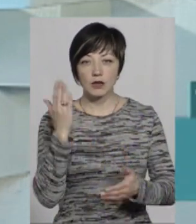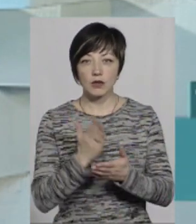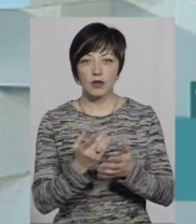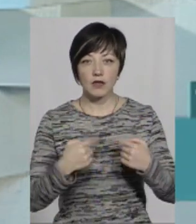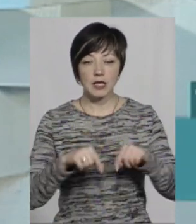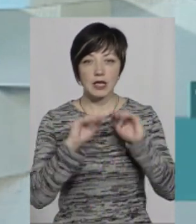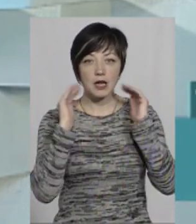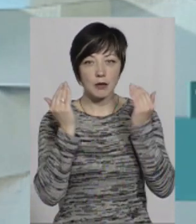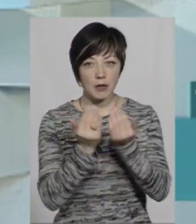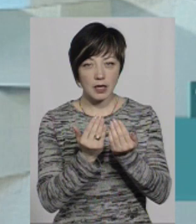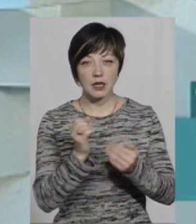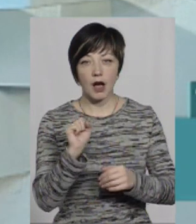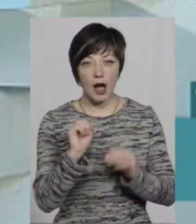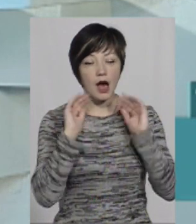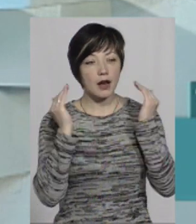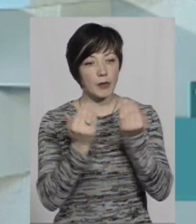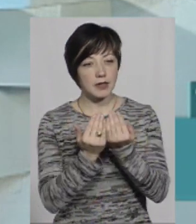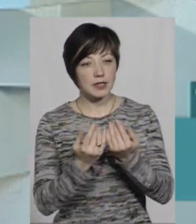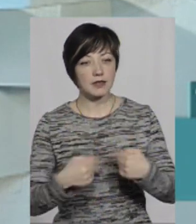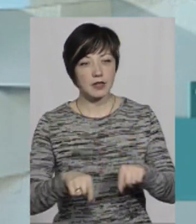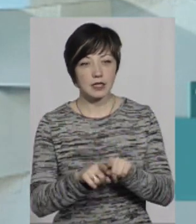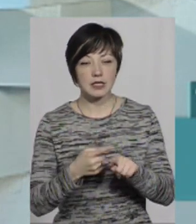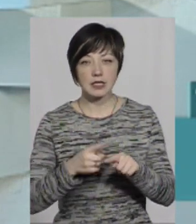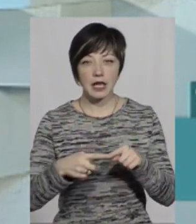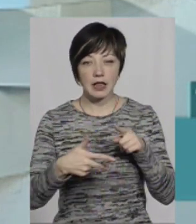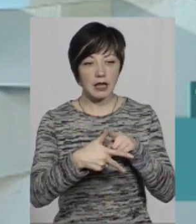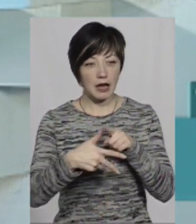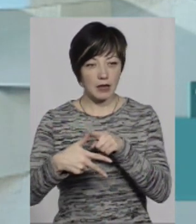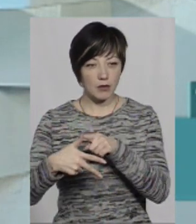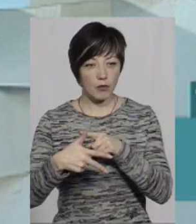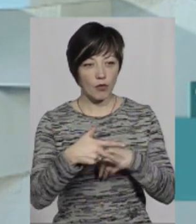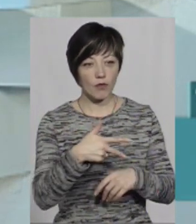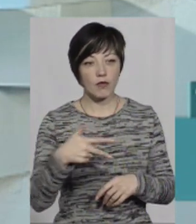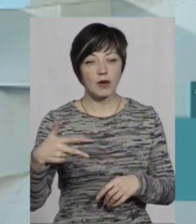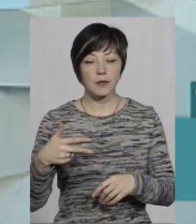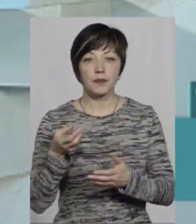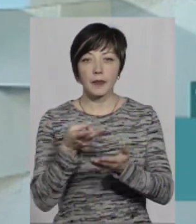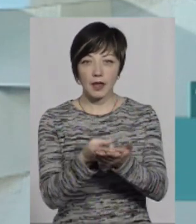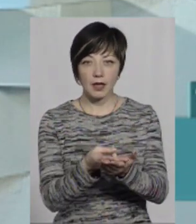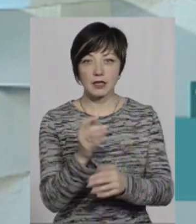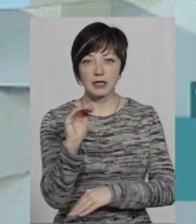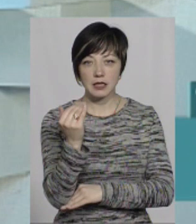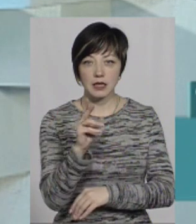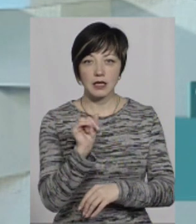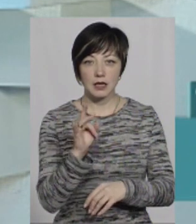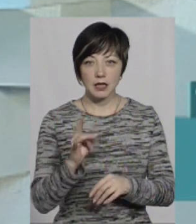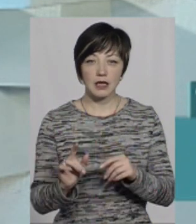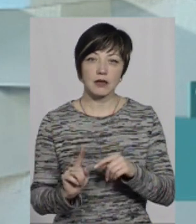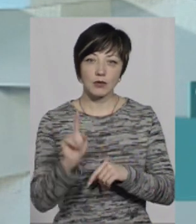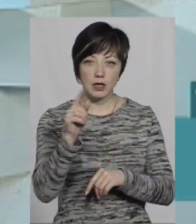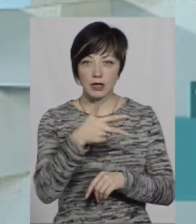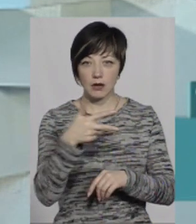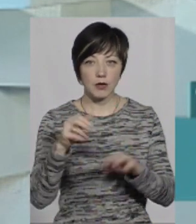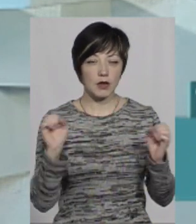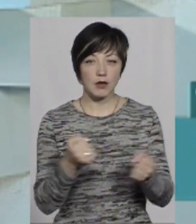відділенні реанімаційному, а реанімаційне відділення – це третій поверх. Госпіталізувати дитину з кором на третій